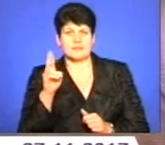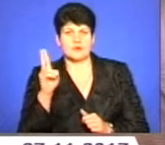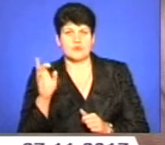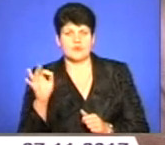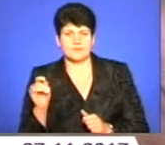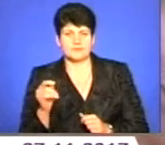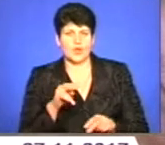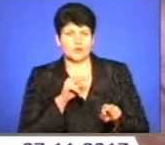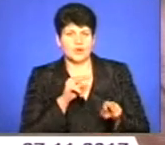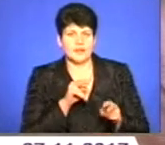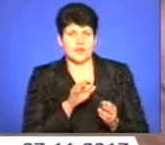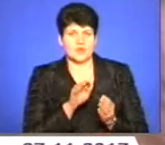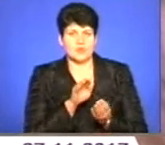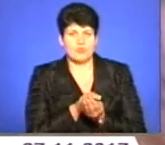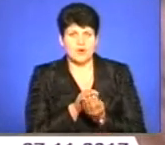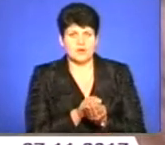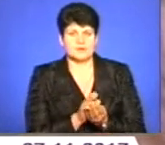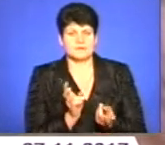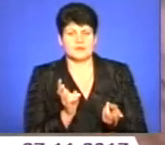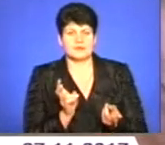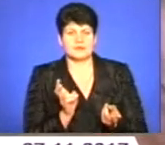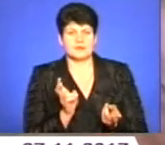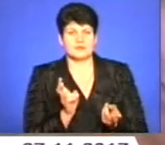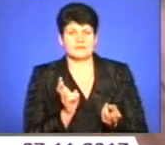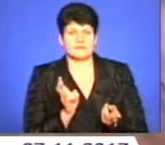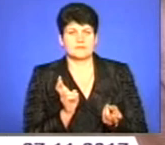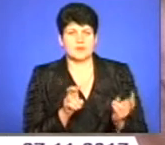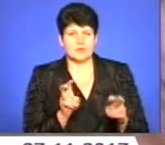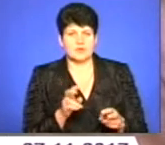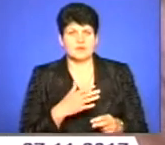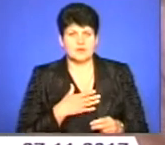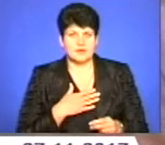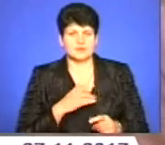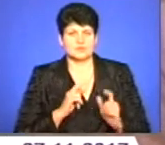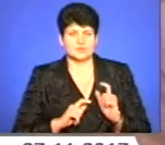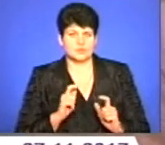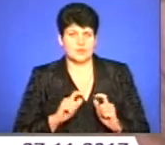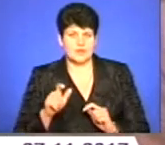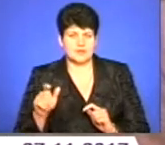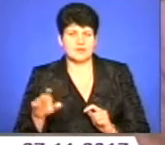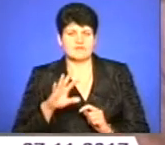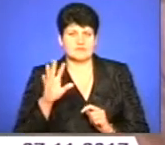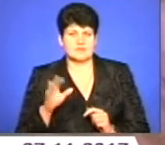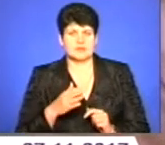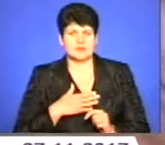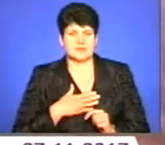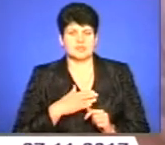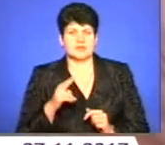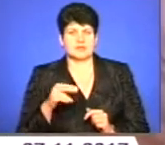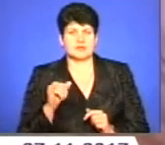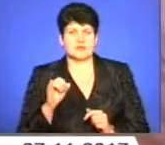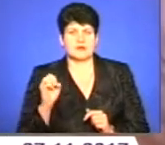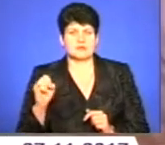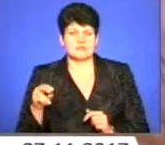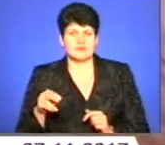Доглядають могилку, відвідують наші і студенти, і взагалі наша діаспора.